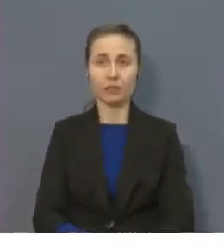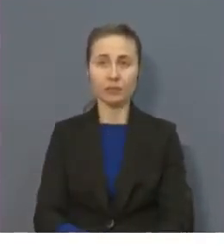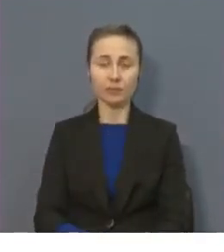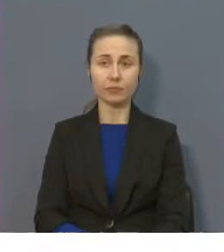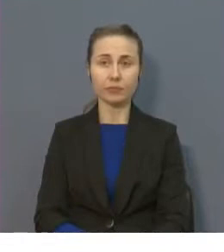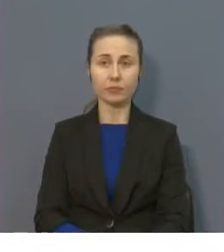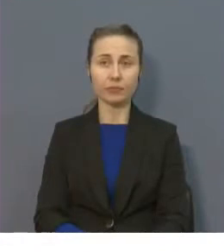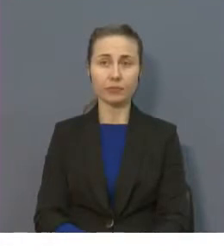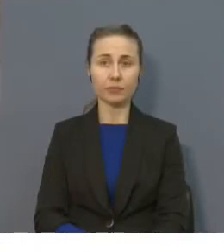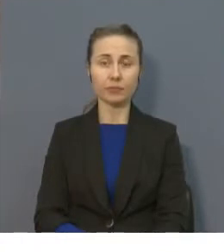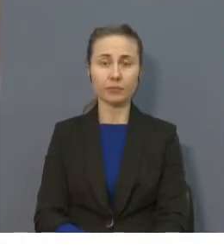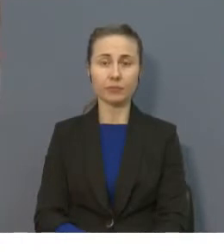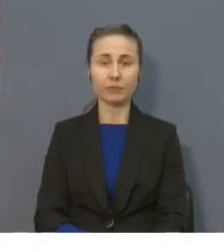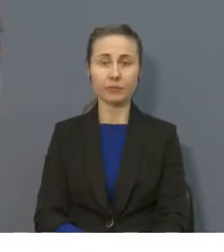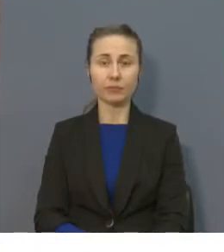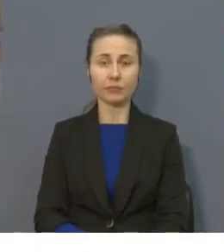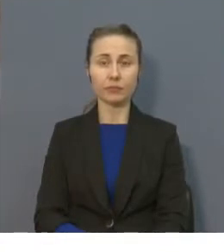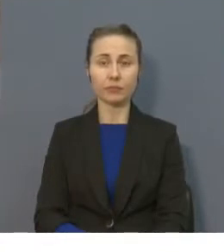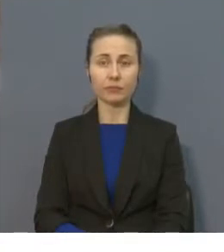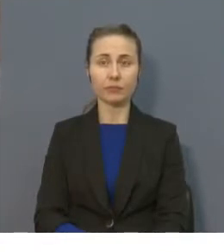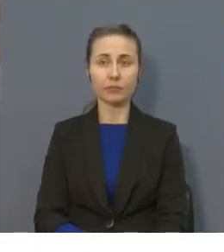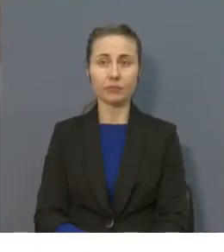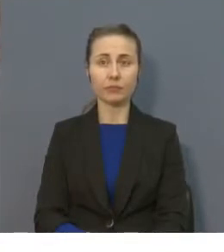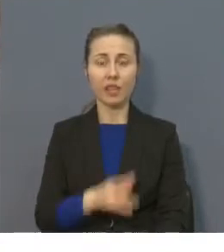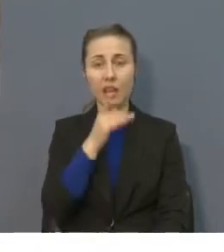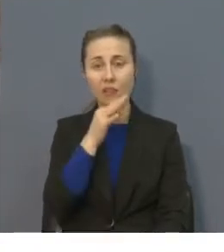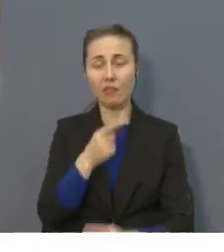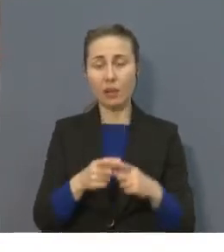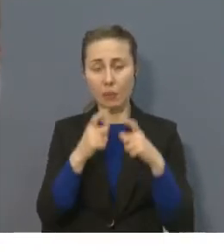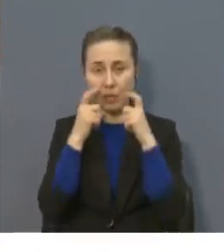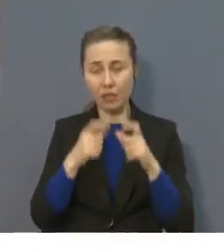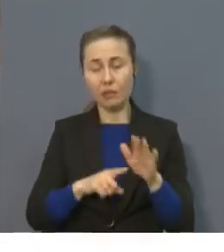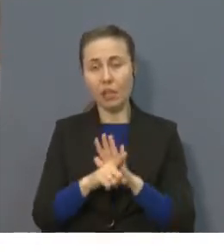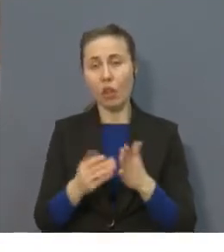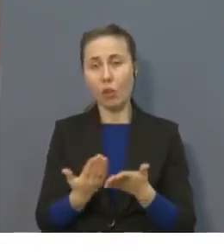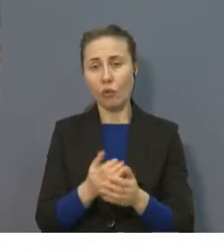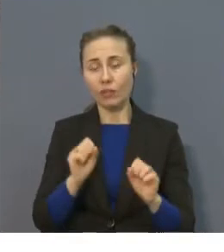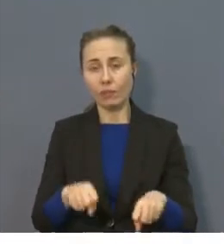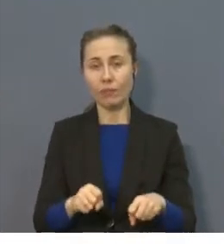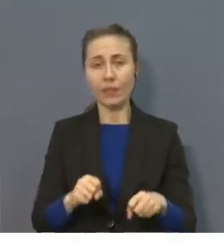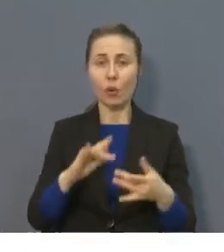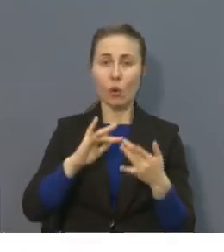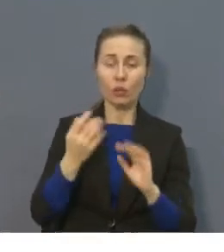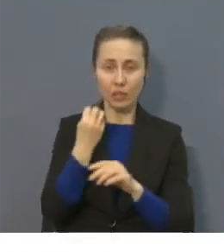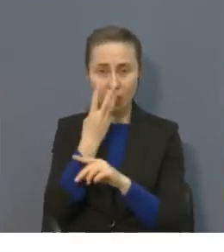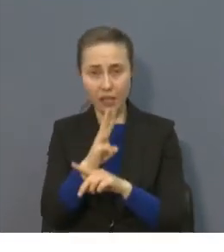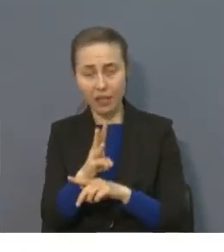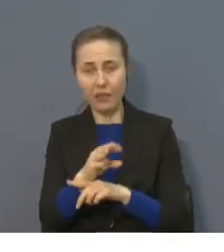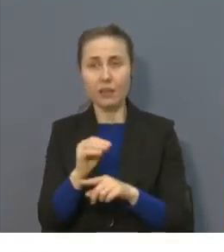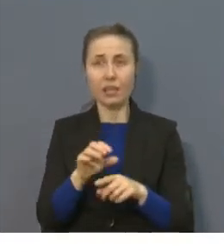айла тәсілін тапқан. Тірі адам болғандықтан біз тіршілігімізді жасаймыз, ары қарай қозғаламыз, бір орында тұрмаймыз.